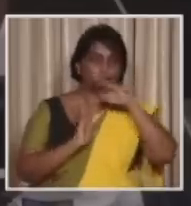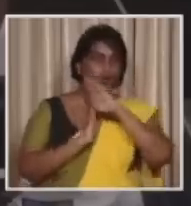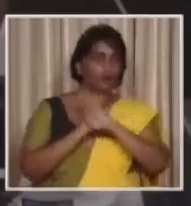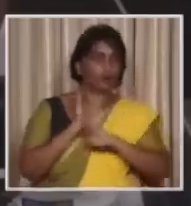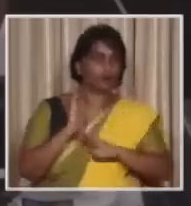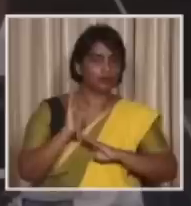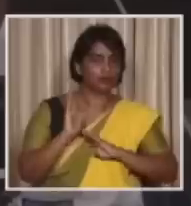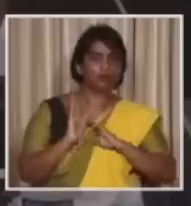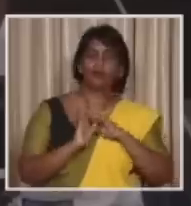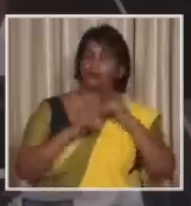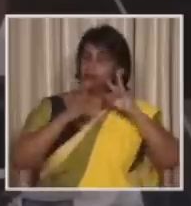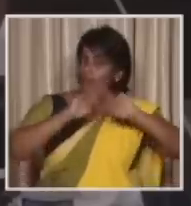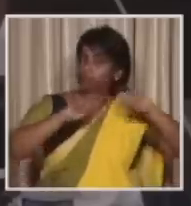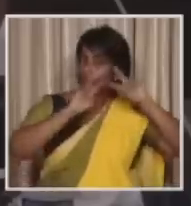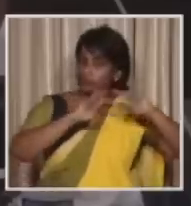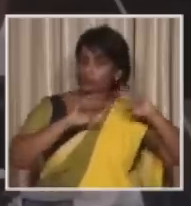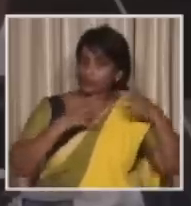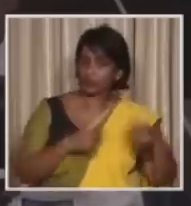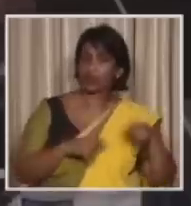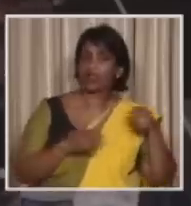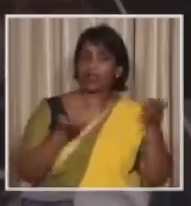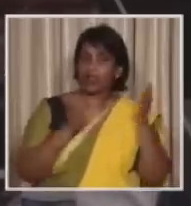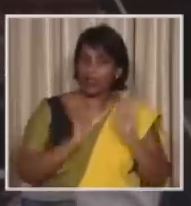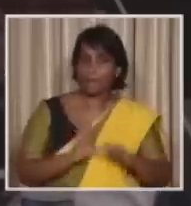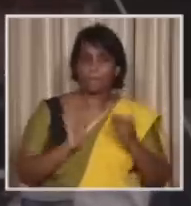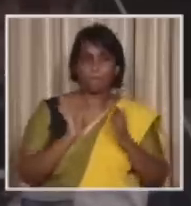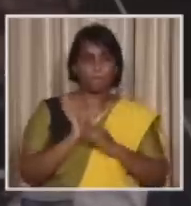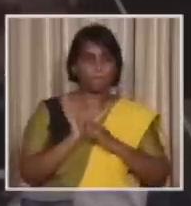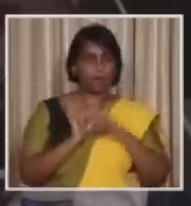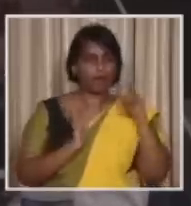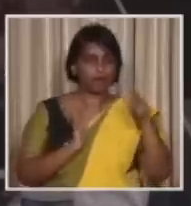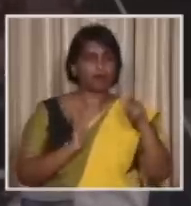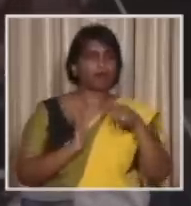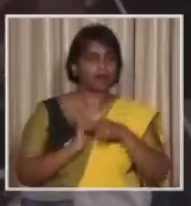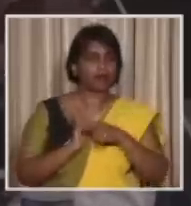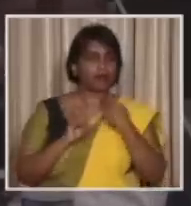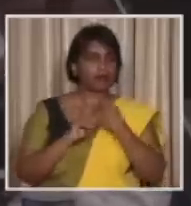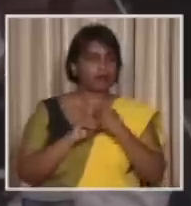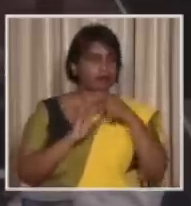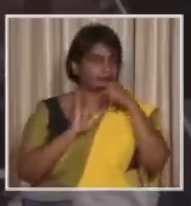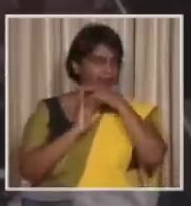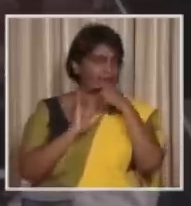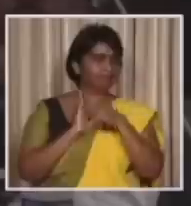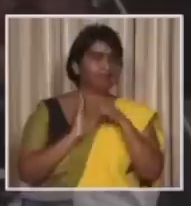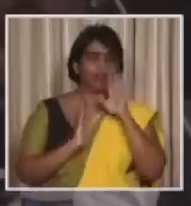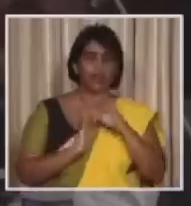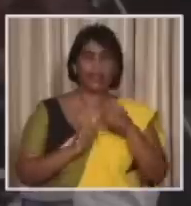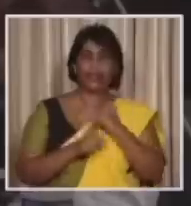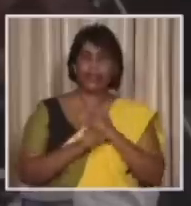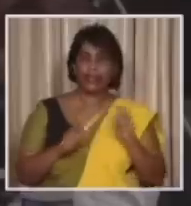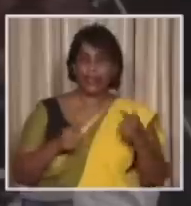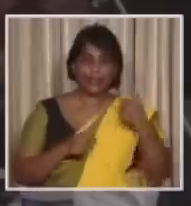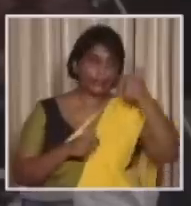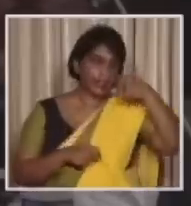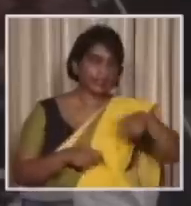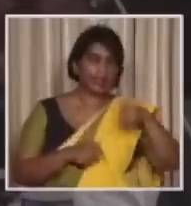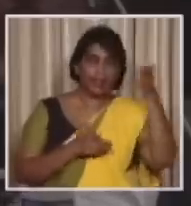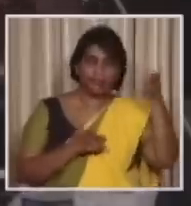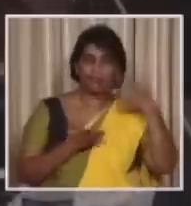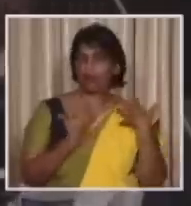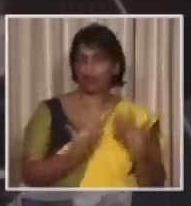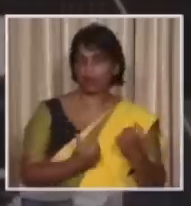එන් පරිශන කරලා අන්තිමට මන්නාරම් ද්‍රෝණී කාවේරි ද්‍රෝණී ගෑස් සහ තෙල් තියනවා කියලා